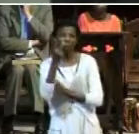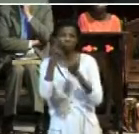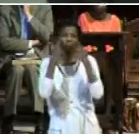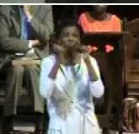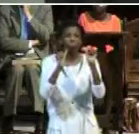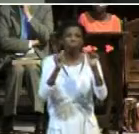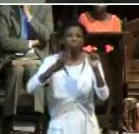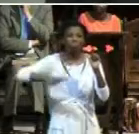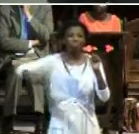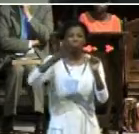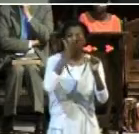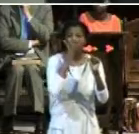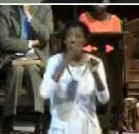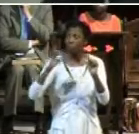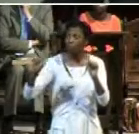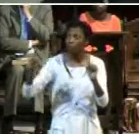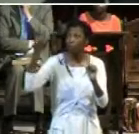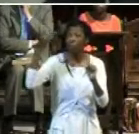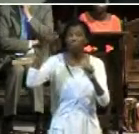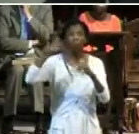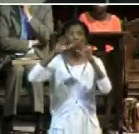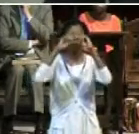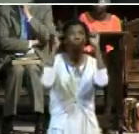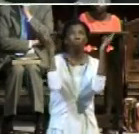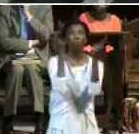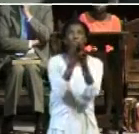Dieu. La beauté de Dieu dans l'univers.